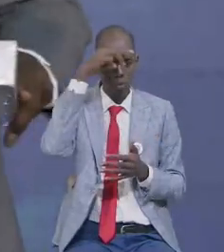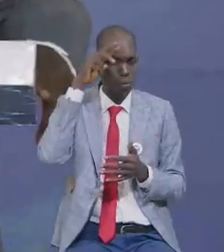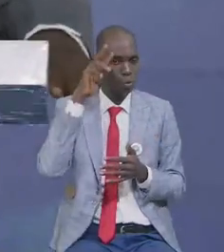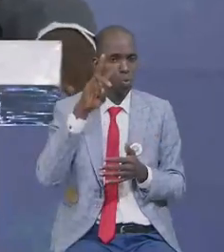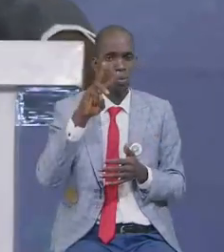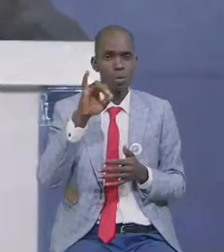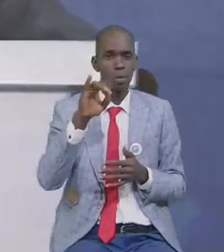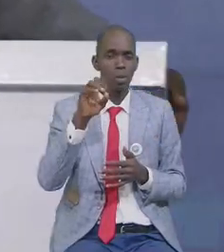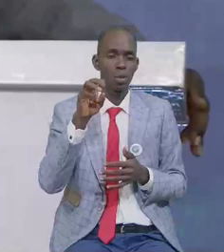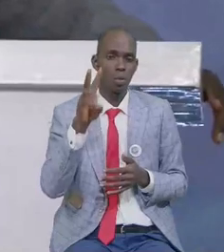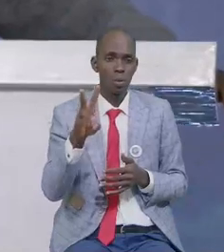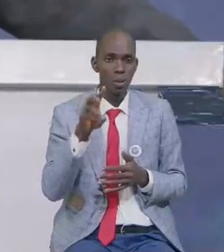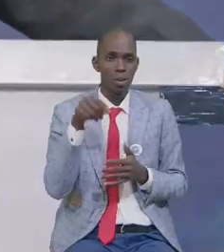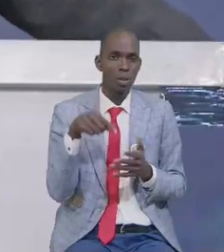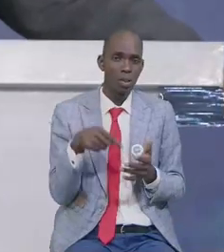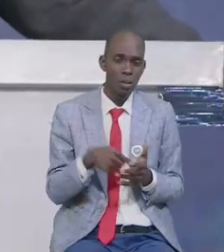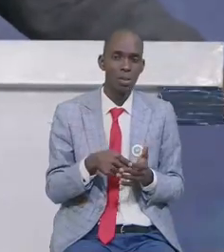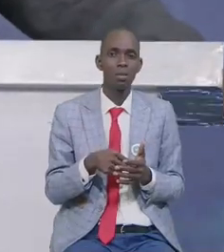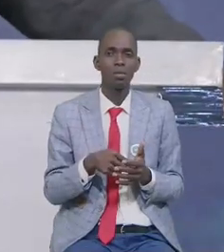parce que